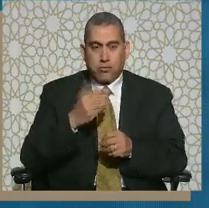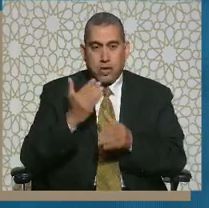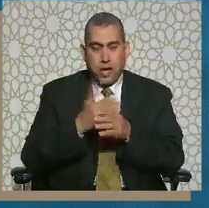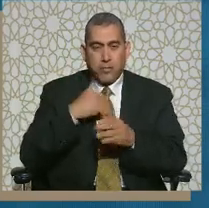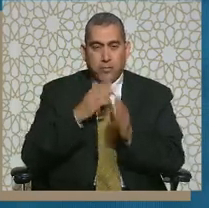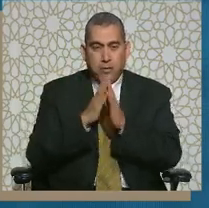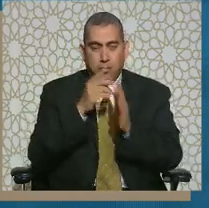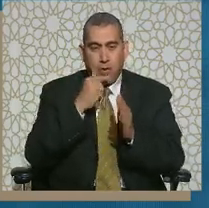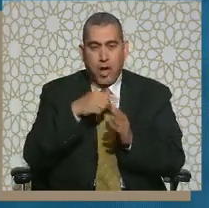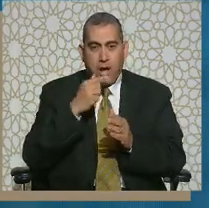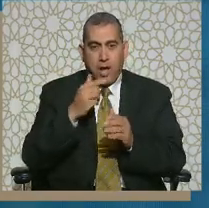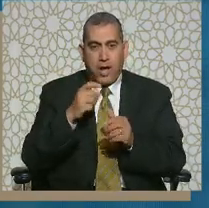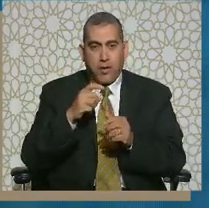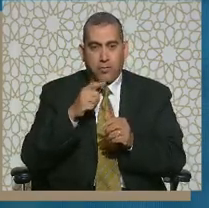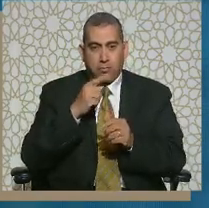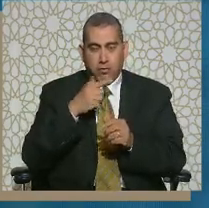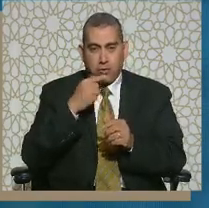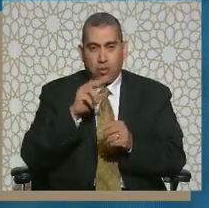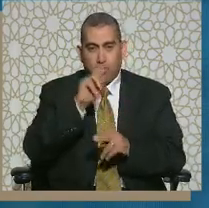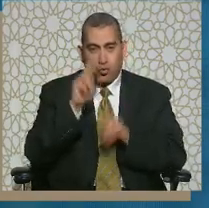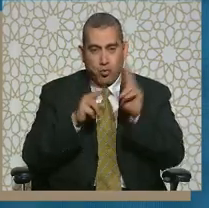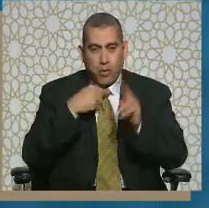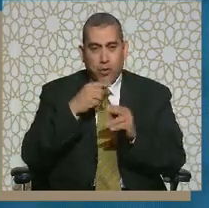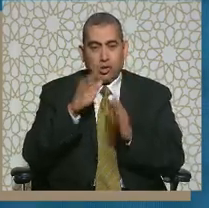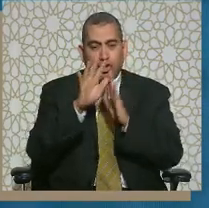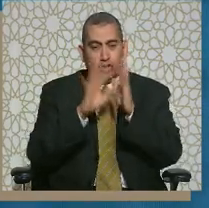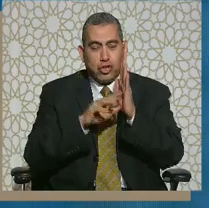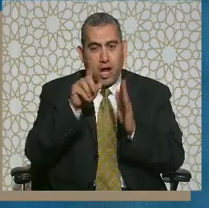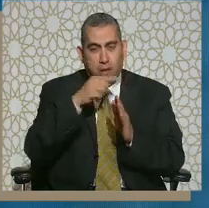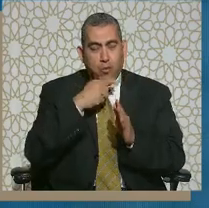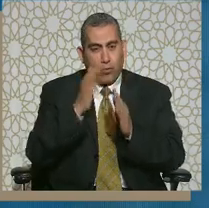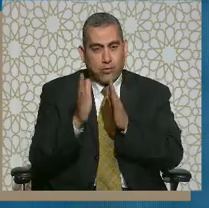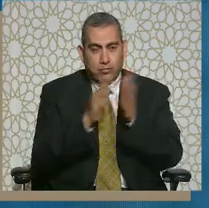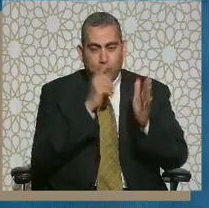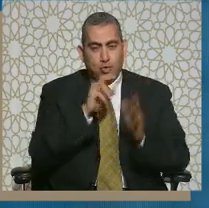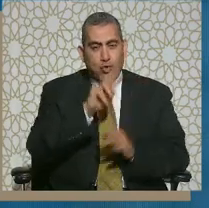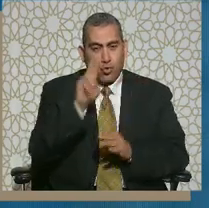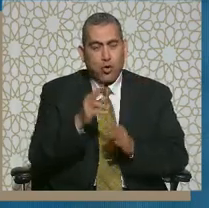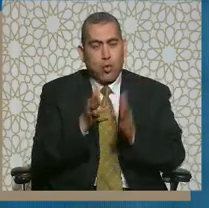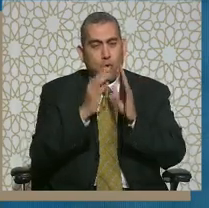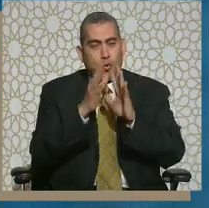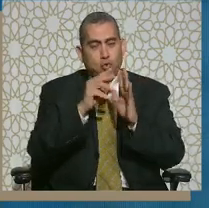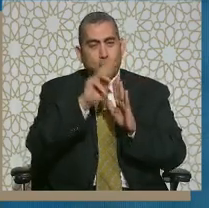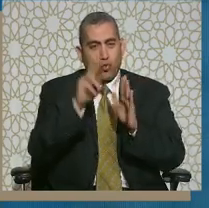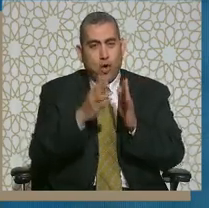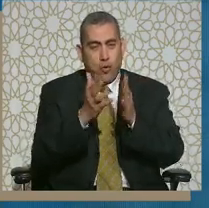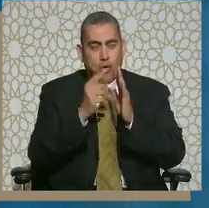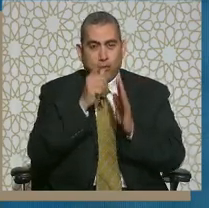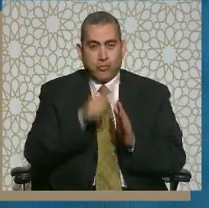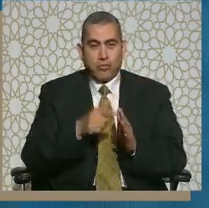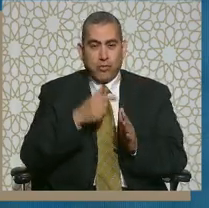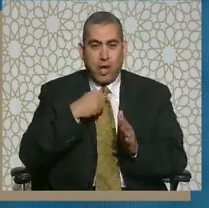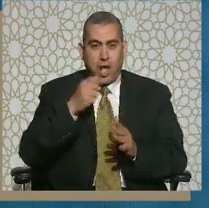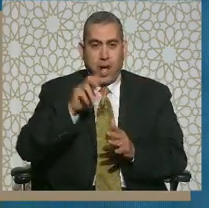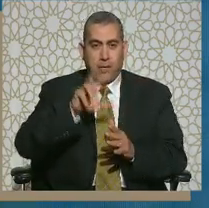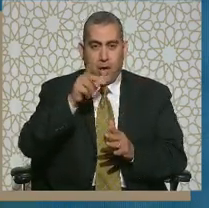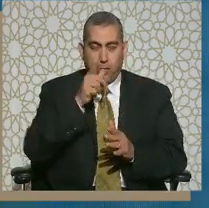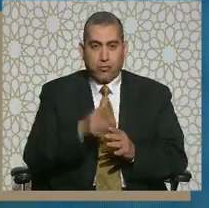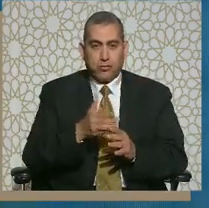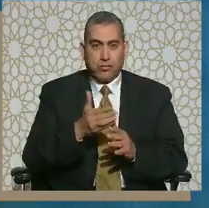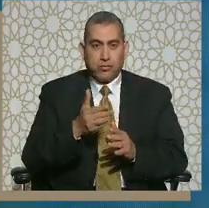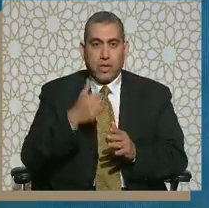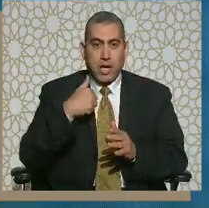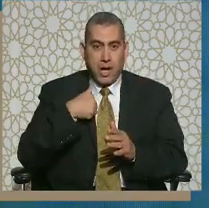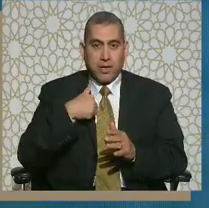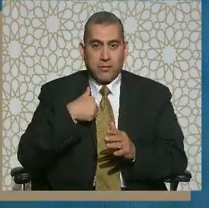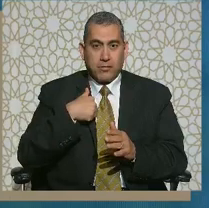نتكلم في مساله يعني انت بتسالني وبتقول لي مخالف للشراع السماويه خلينا بس نكمل السؤال يا استاذ استاذ عبد الله عبد الله ايوه يا فندم فانا